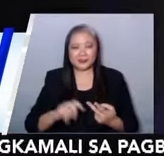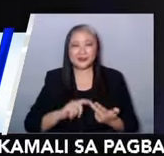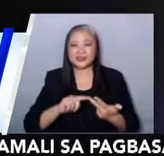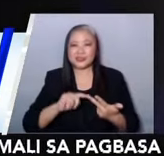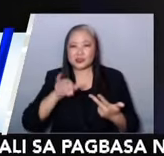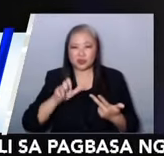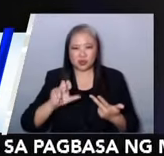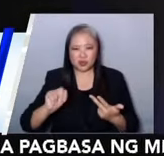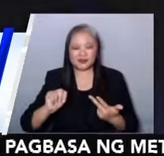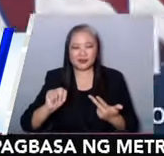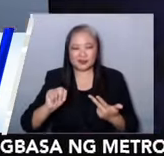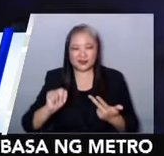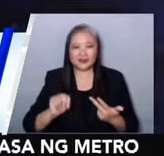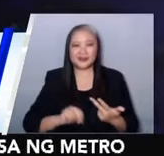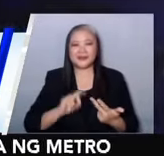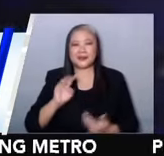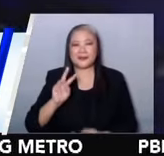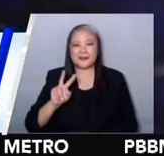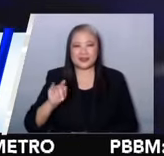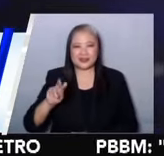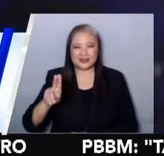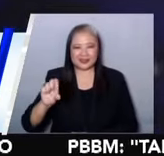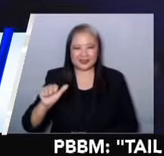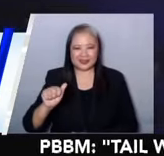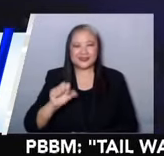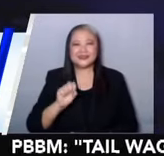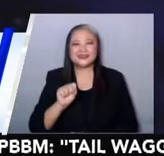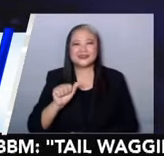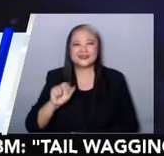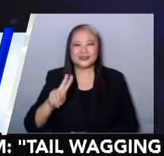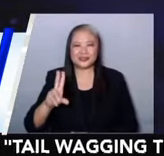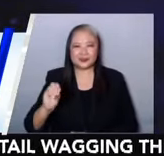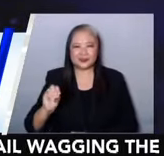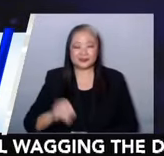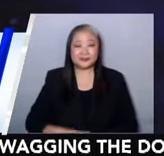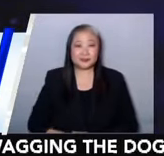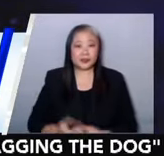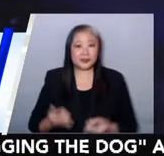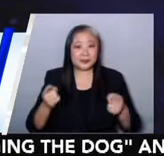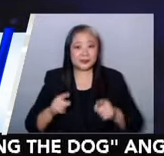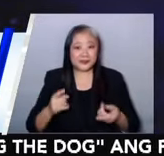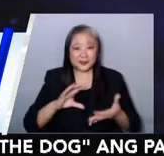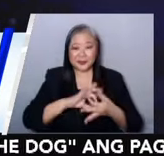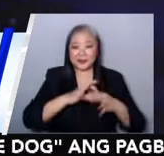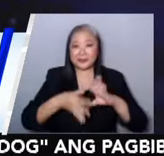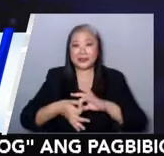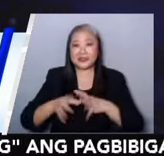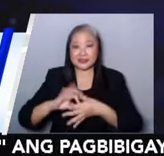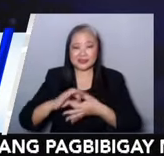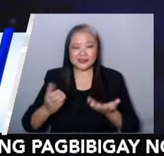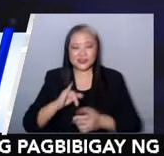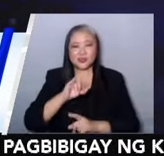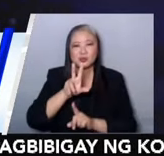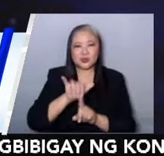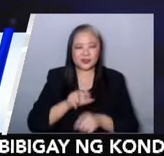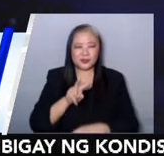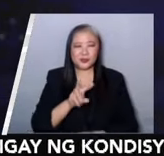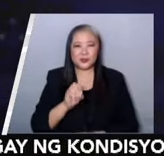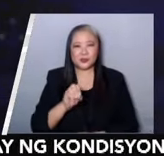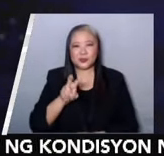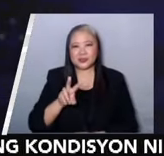at Vanessa Sarno. Gaganapin ang 2024 Paris Olympics sa July 26 hanggang August